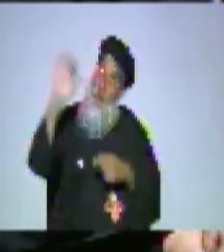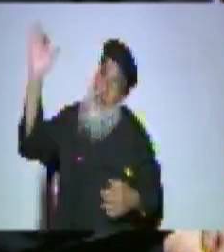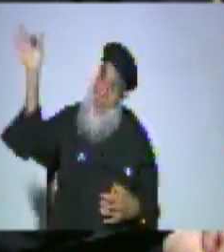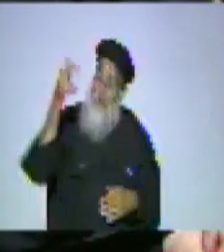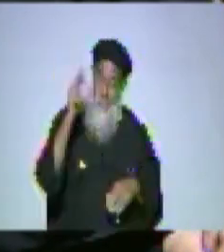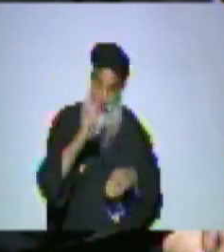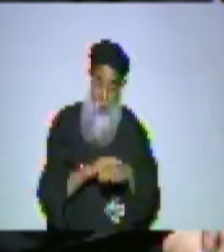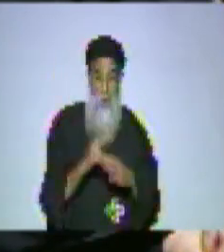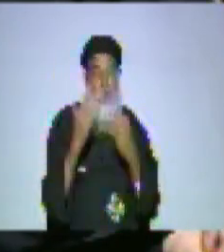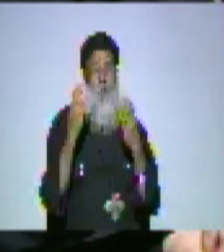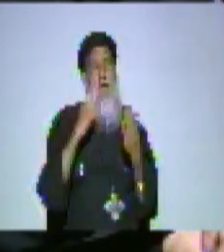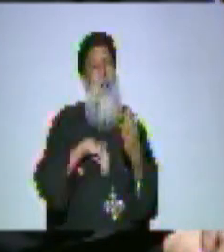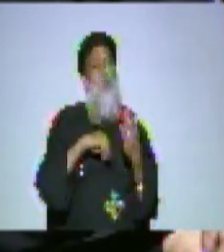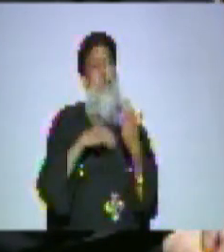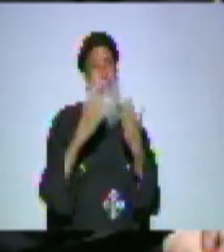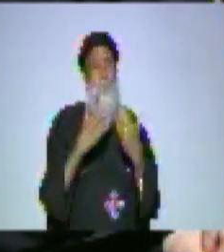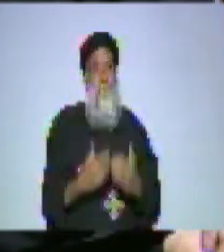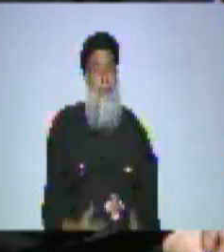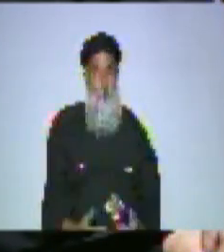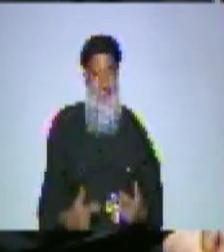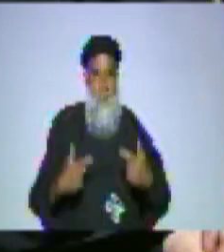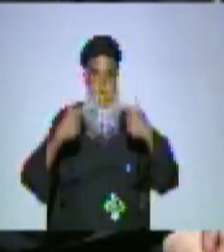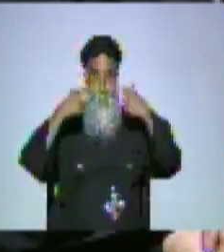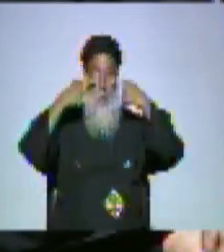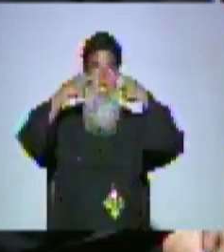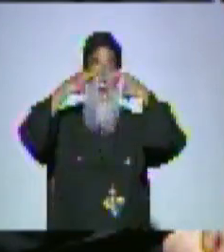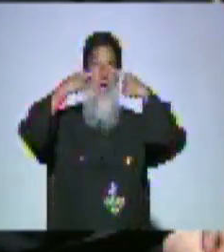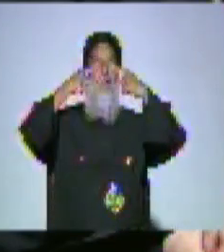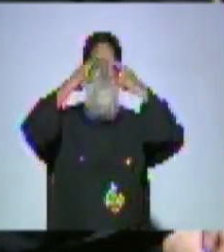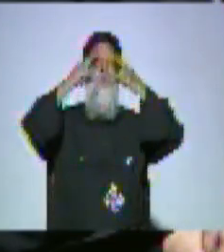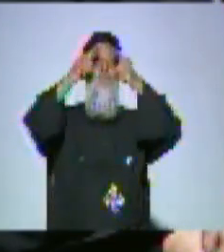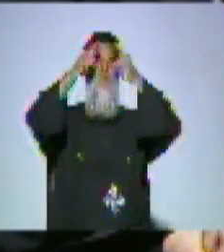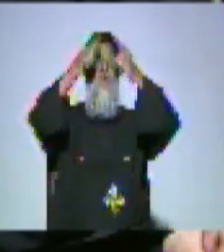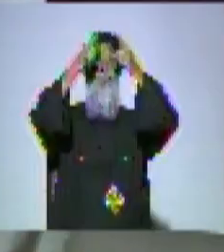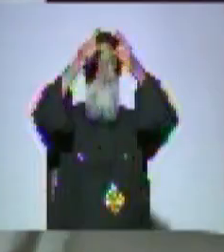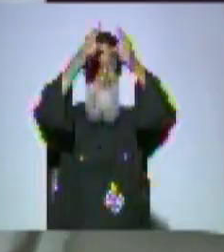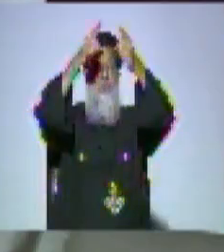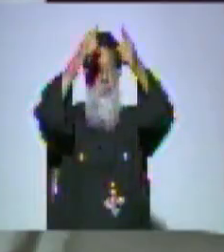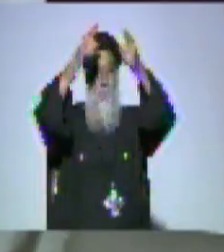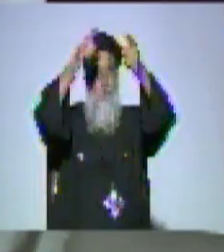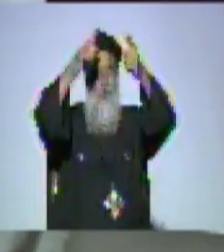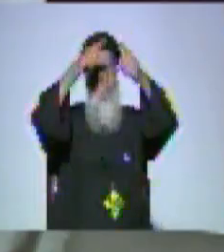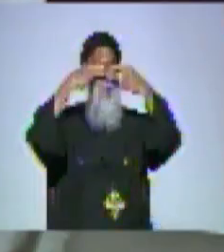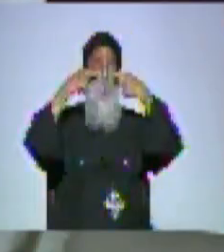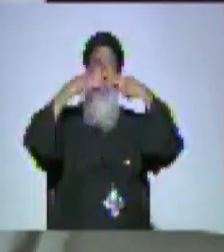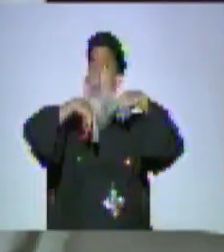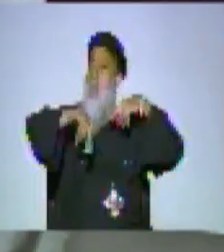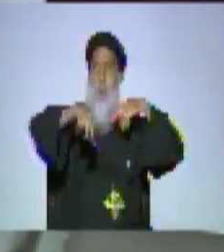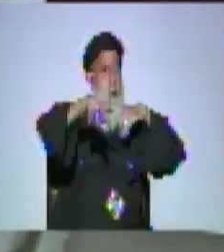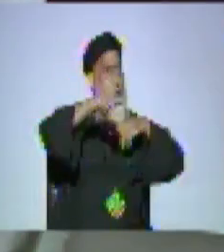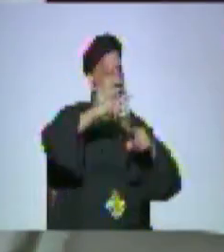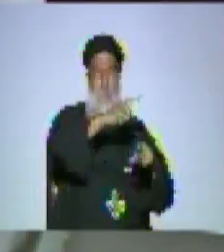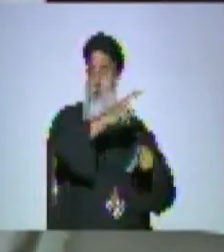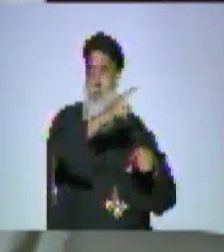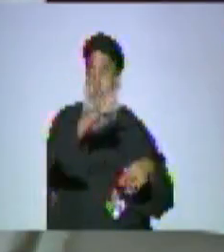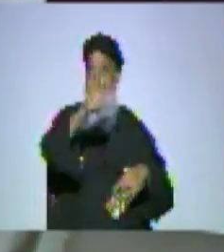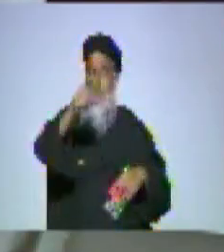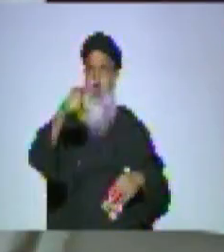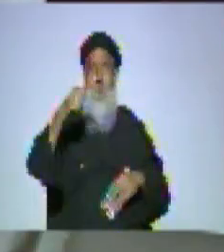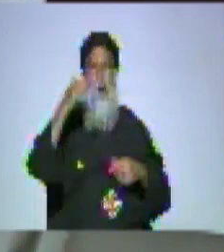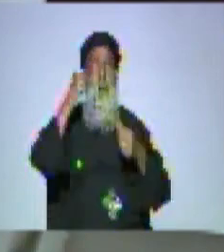ايوه لان اعين الكل تترجاك يعني كل الاعين التي